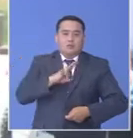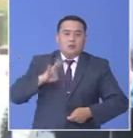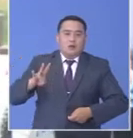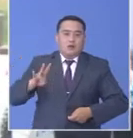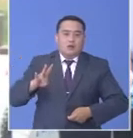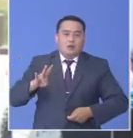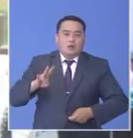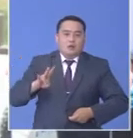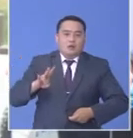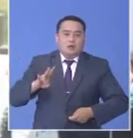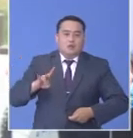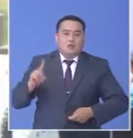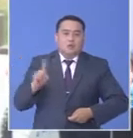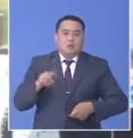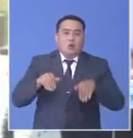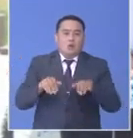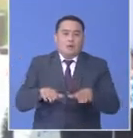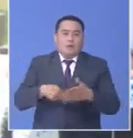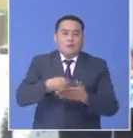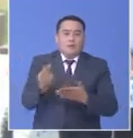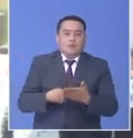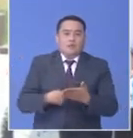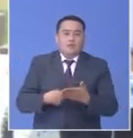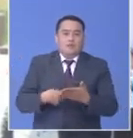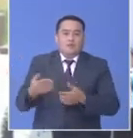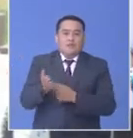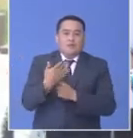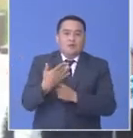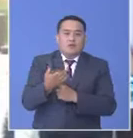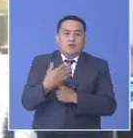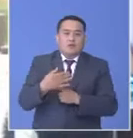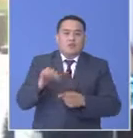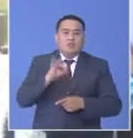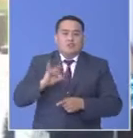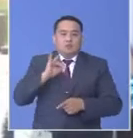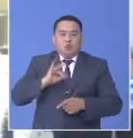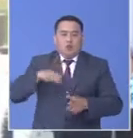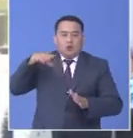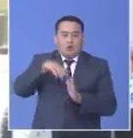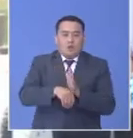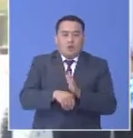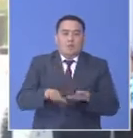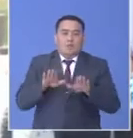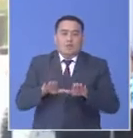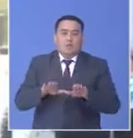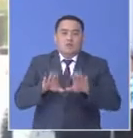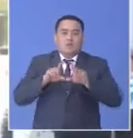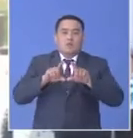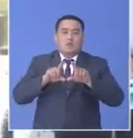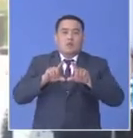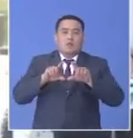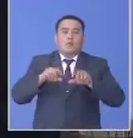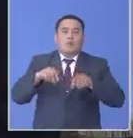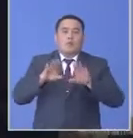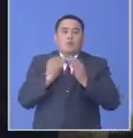принято решение, что этот подписанный флаг уйдет в историю и найдет место в музее первого